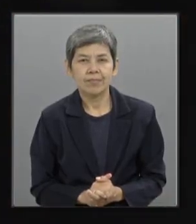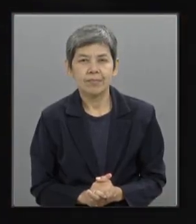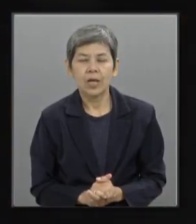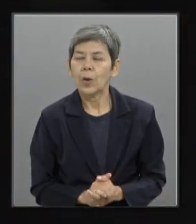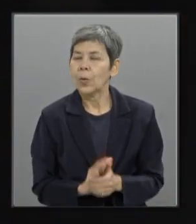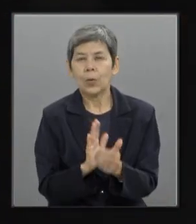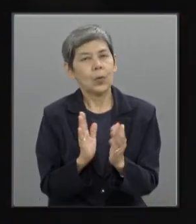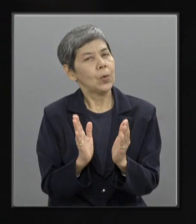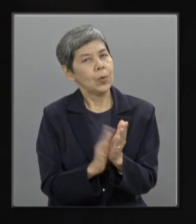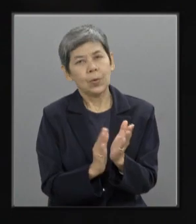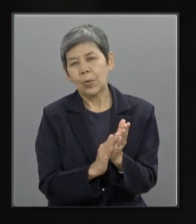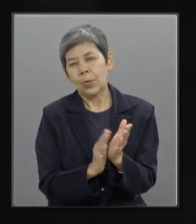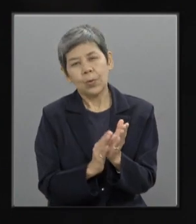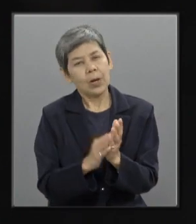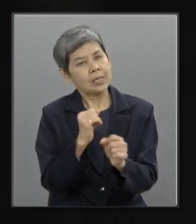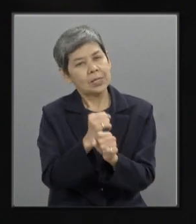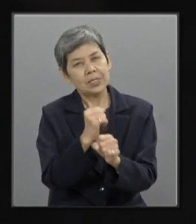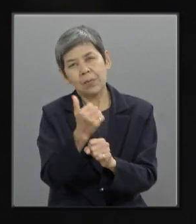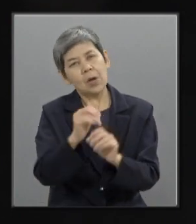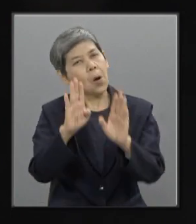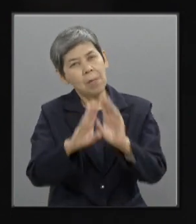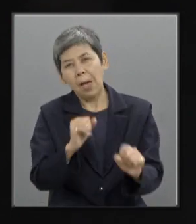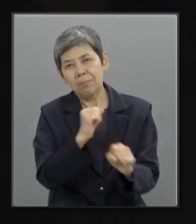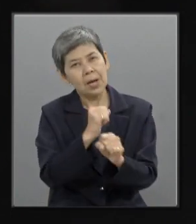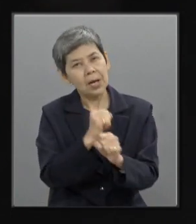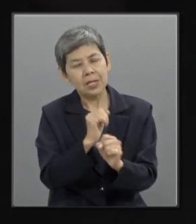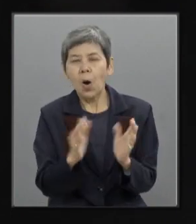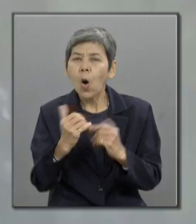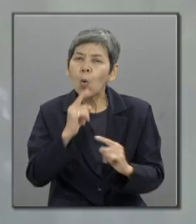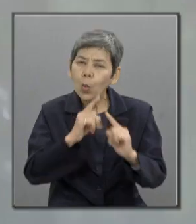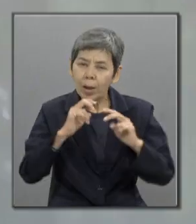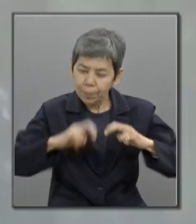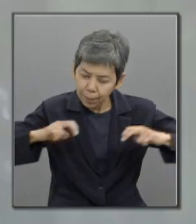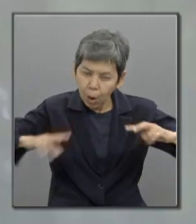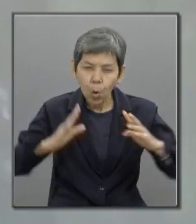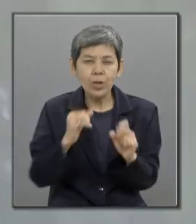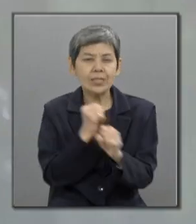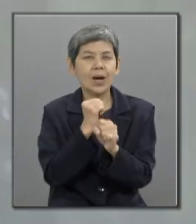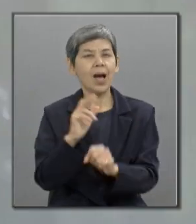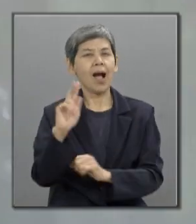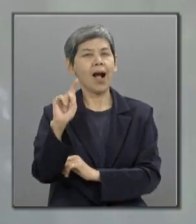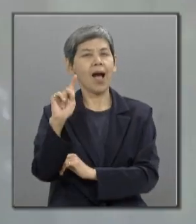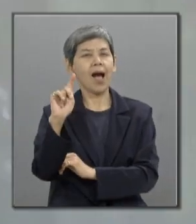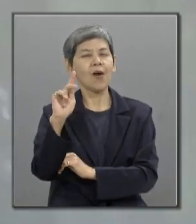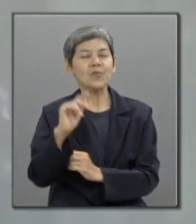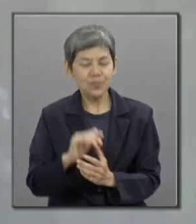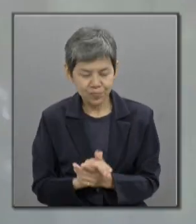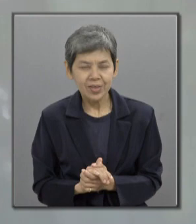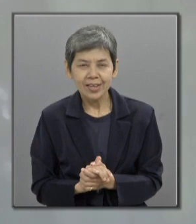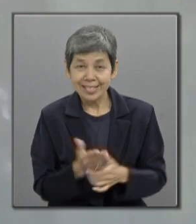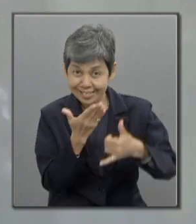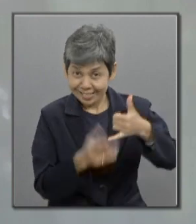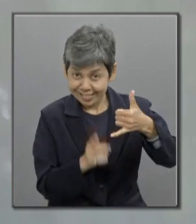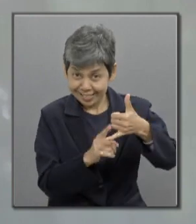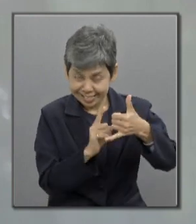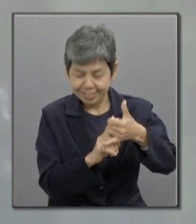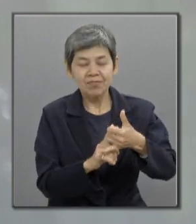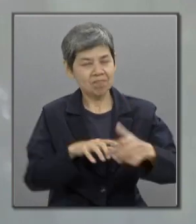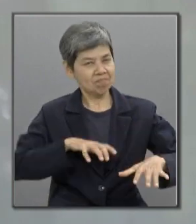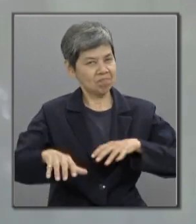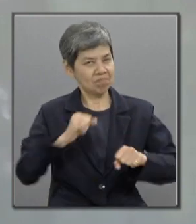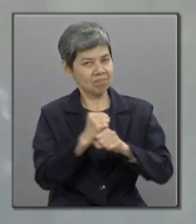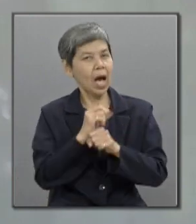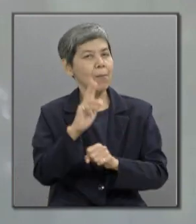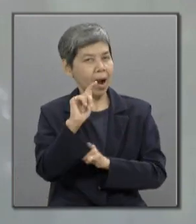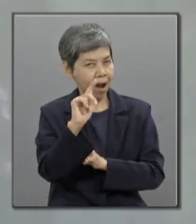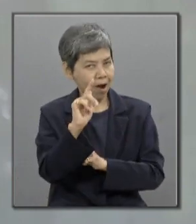ชื่นชมที่รูปแบบรายการออกแบบกันเป็นการพูดคุยของคนทำงานข่าวโดยคุณก่อเขตเองก็เป็นผู้บริหารงาน